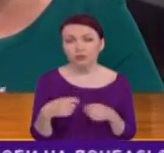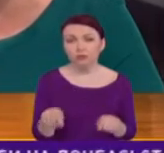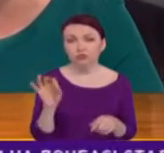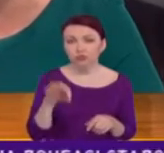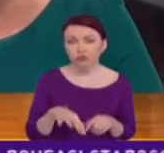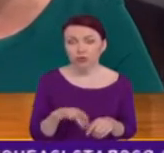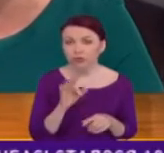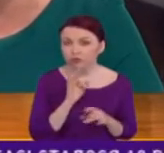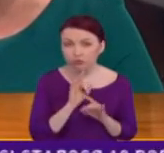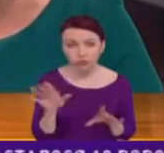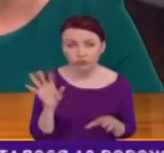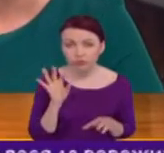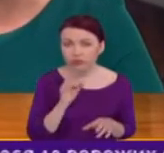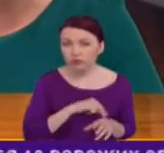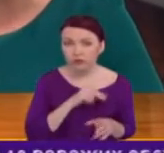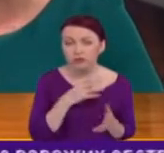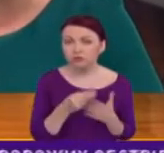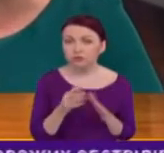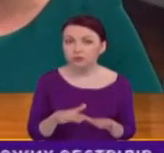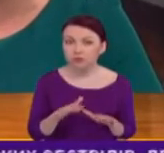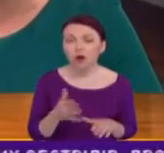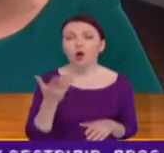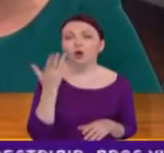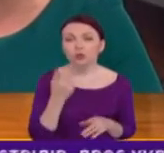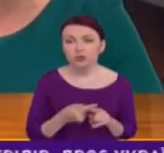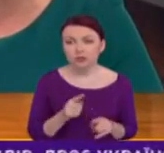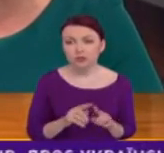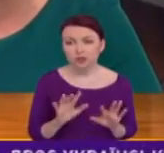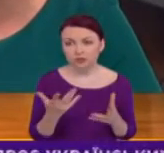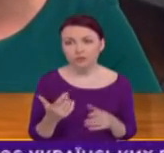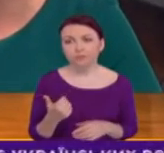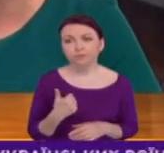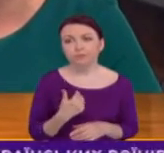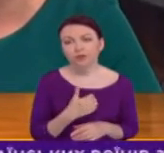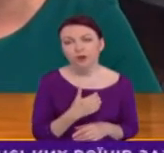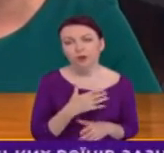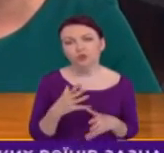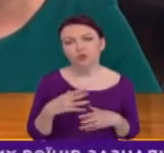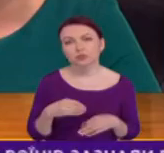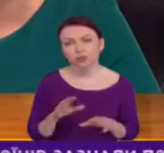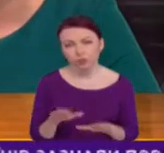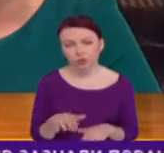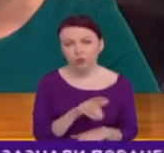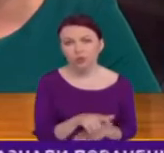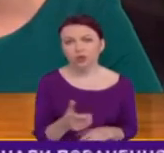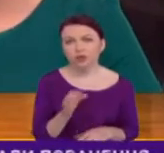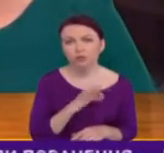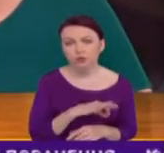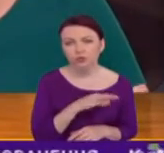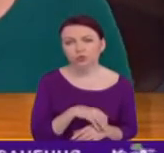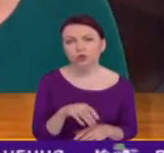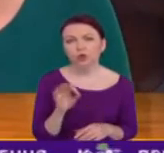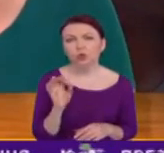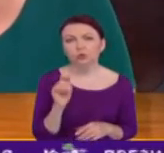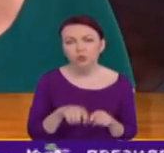більше не будуть працювати на своїх місцях. Коли це станеться? Коли кондуктор... Я хочу заспокоїти людей, які працюють кондукторами